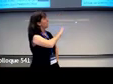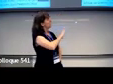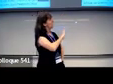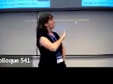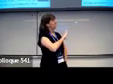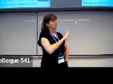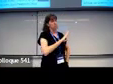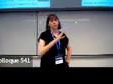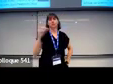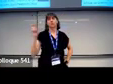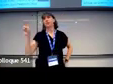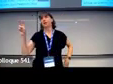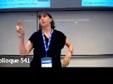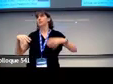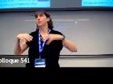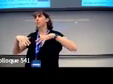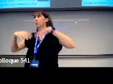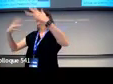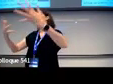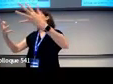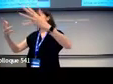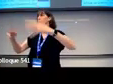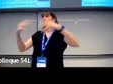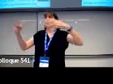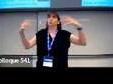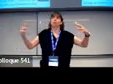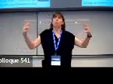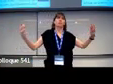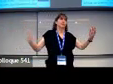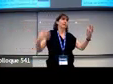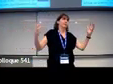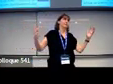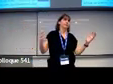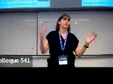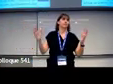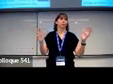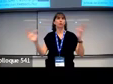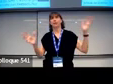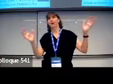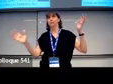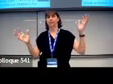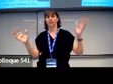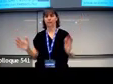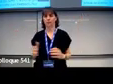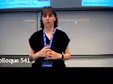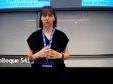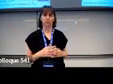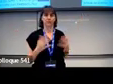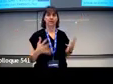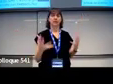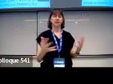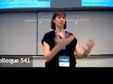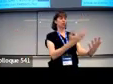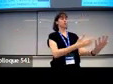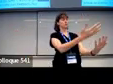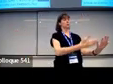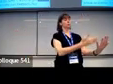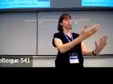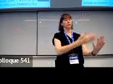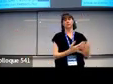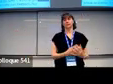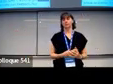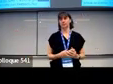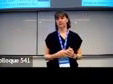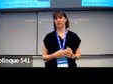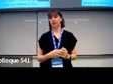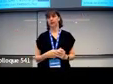là, dans Pressbooks, mais je dis final parce qu'une fois qu'on le met dans Pressbooks, on trouve au moins 50 fautes de frappe et des choses comme ça. Là. Mais de le voir dans un